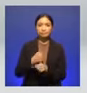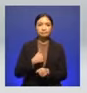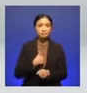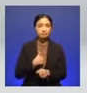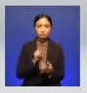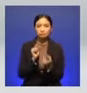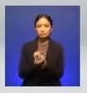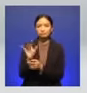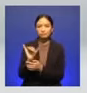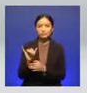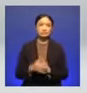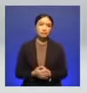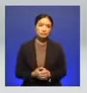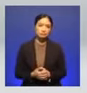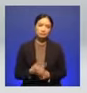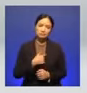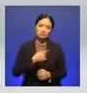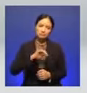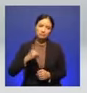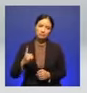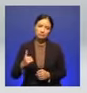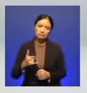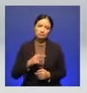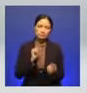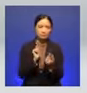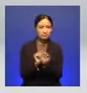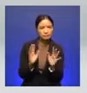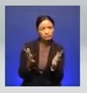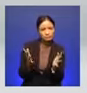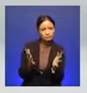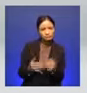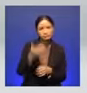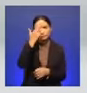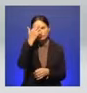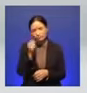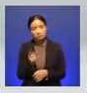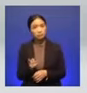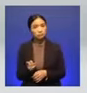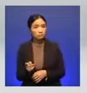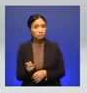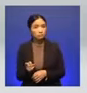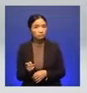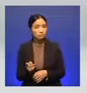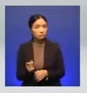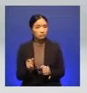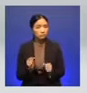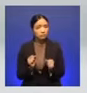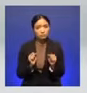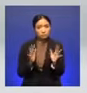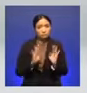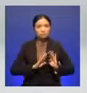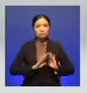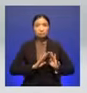ายังไม่พบนะครับซึ่งก็ไม่แน่ใจว่าที่เรายังไม่พบเนี่ยเพราะว่าเขายังไม่ได้กล้าพอ